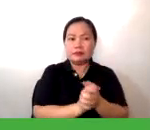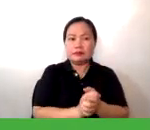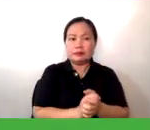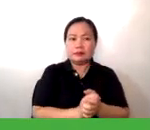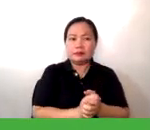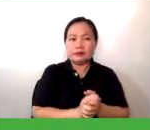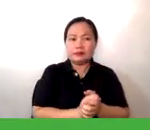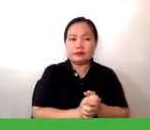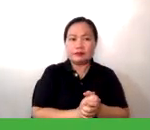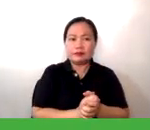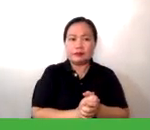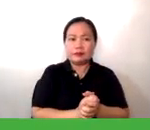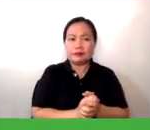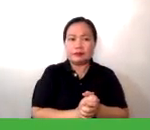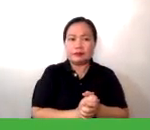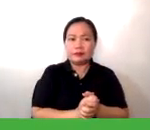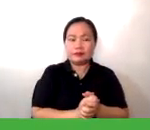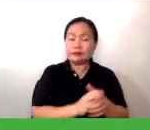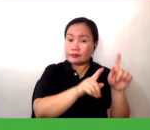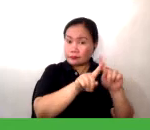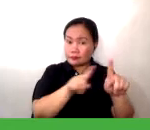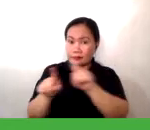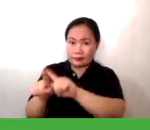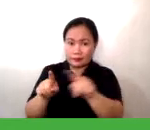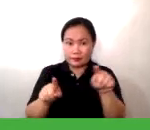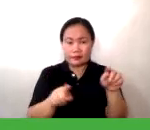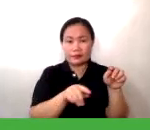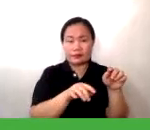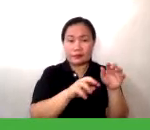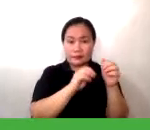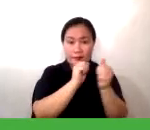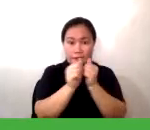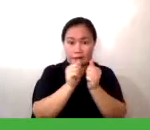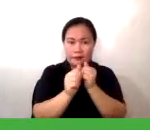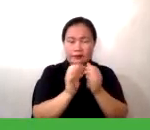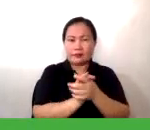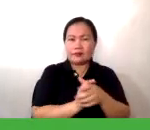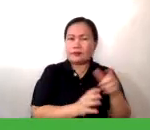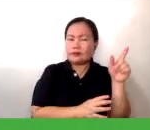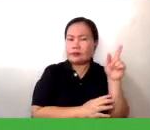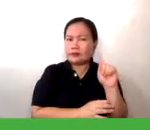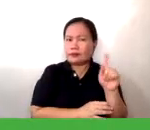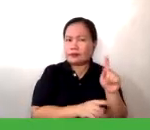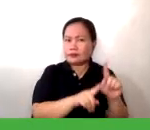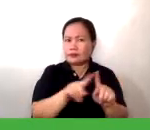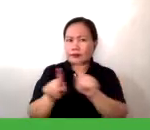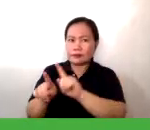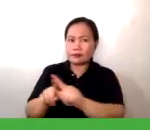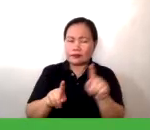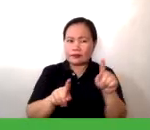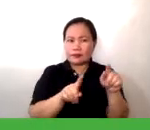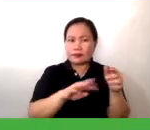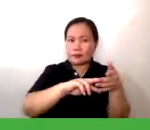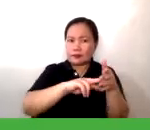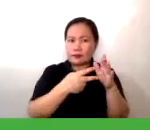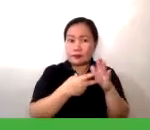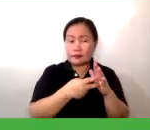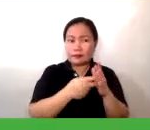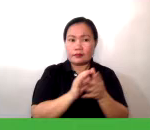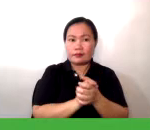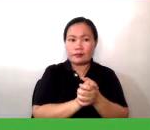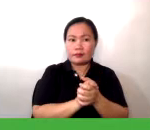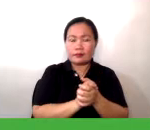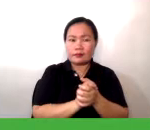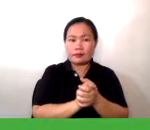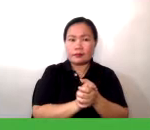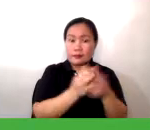Okay? So, itong dalawa po na to ay magkaiba po ang meaning. Ano nga ba ang pagkakaiba nitong dalawa?